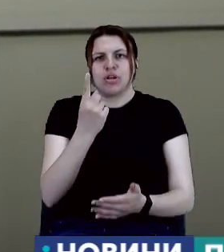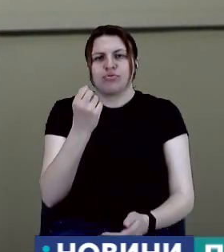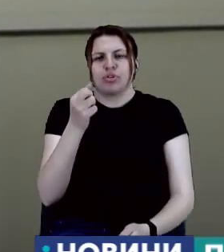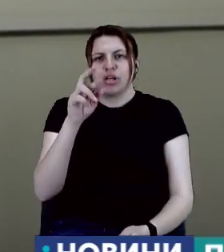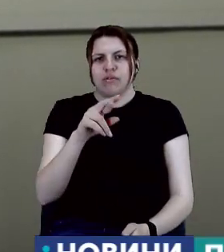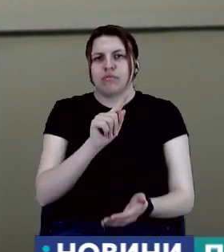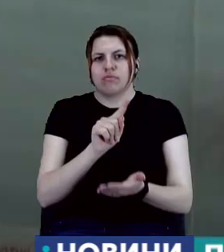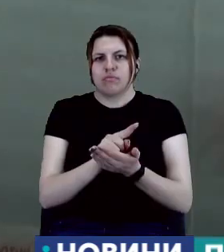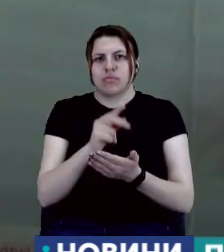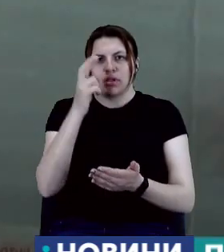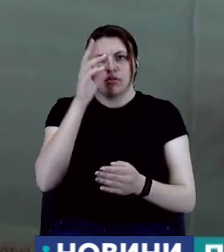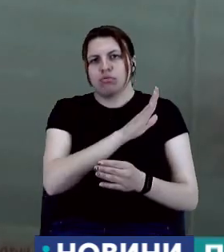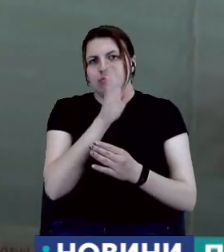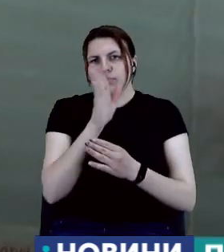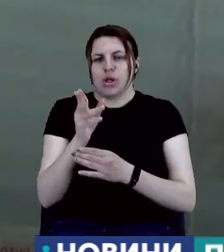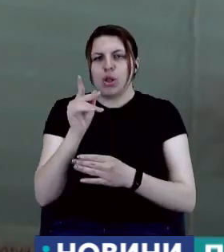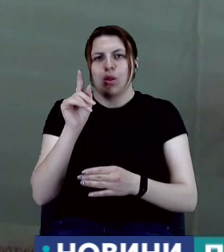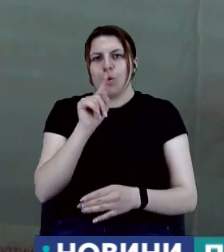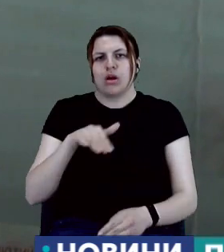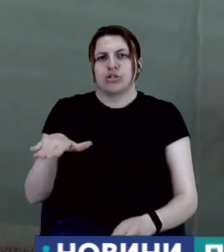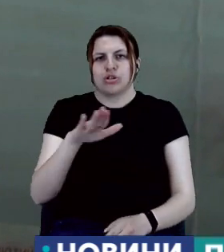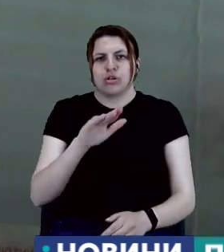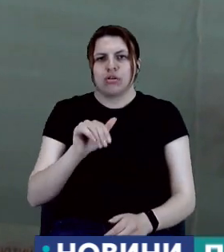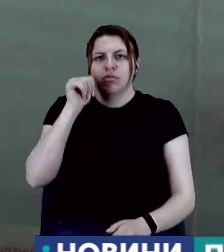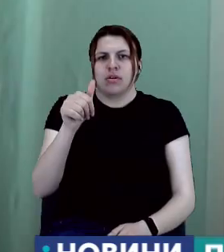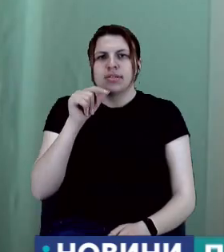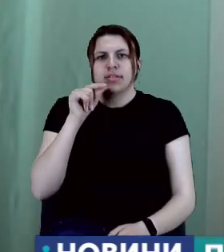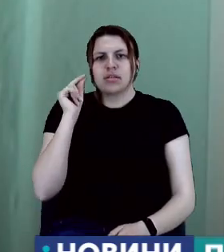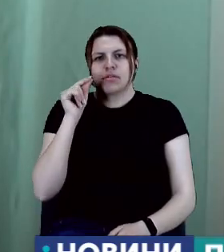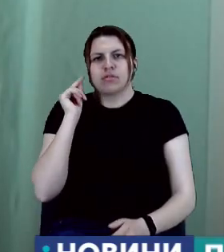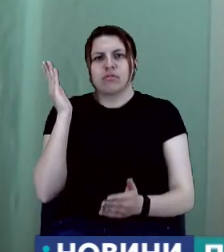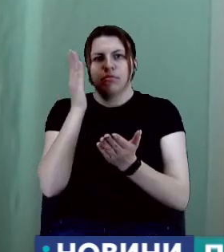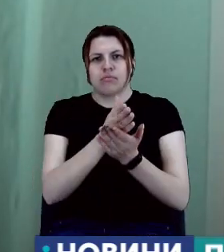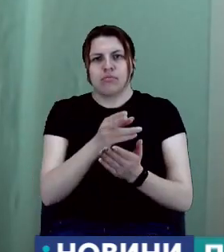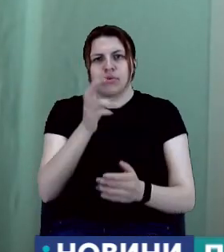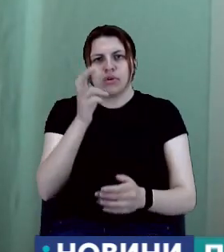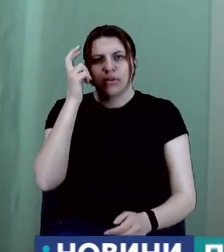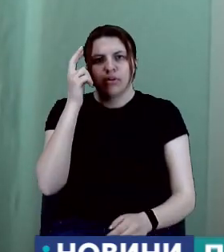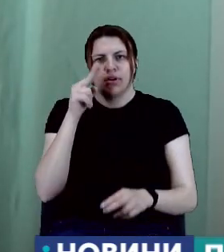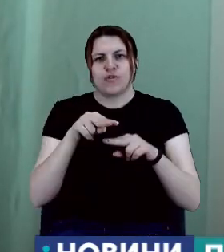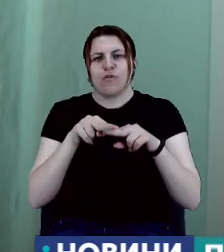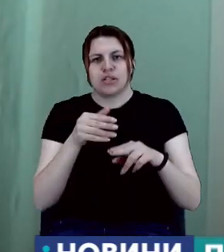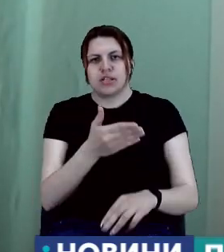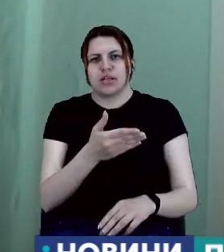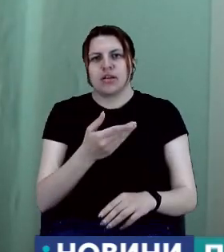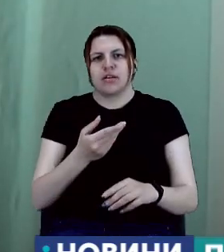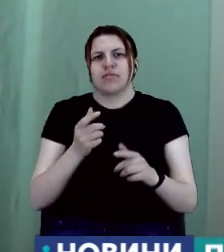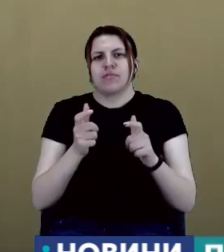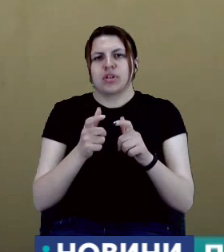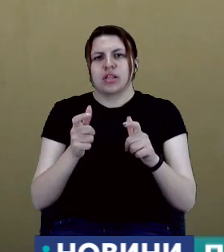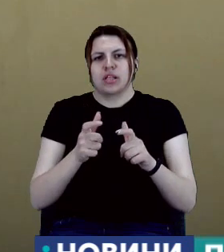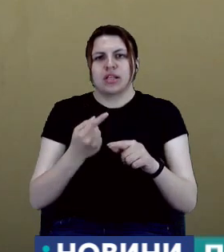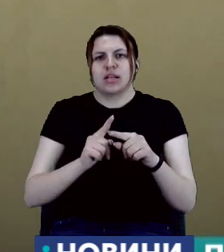на Луганщину. Наступного дня – із Лисичанська у напрямку столиці. Квитків на ці дати у продажу вже